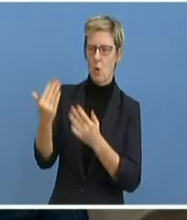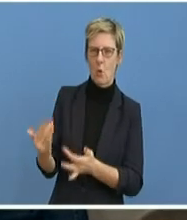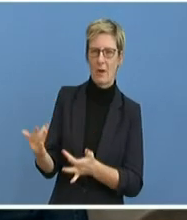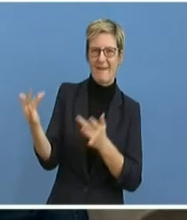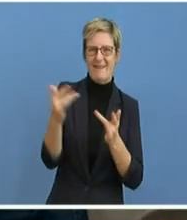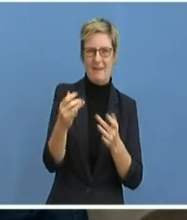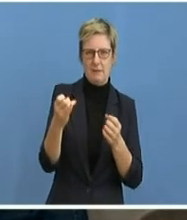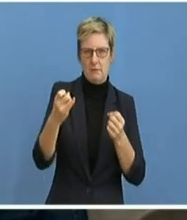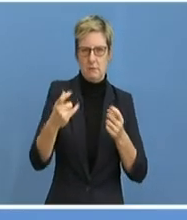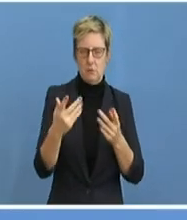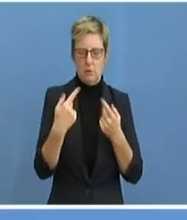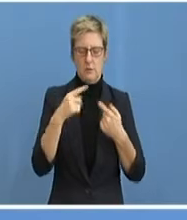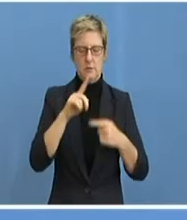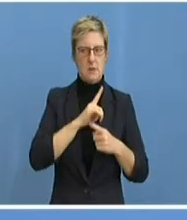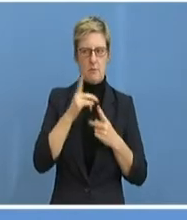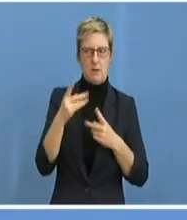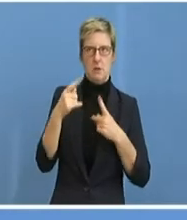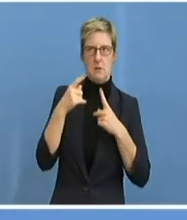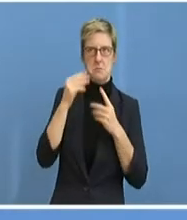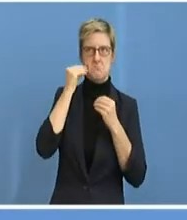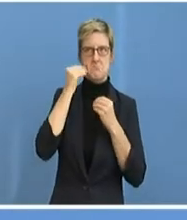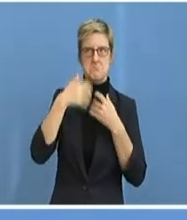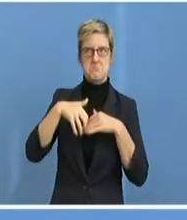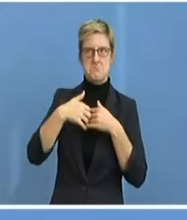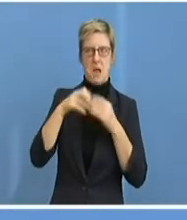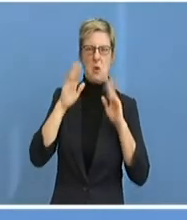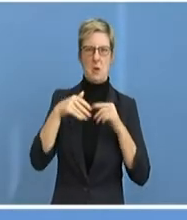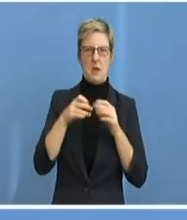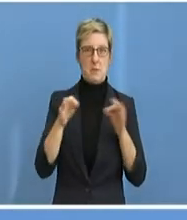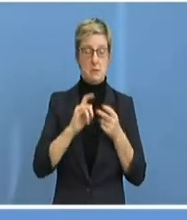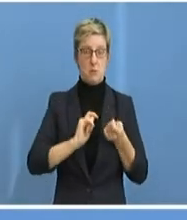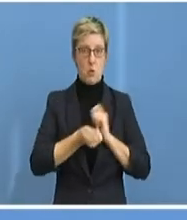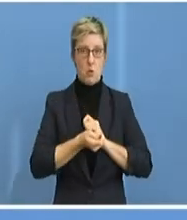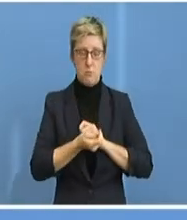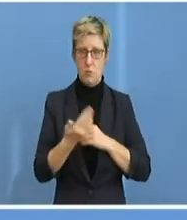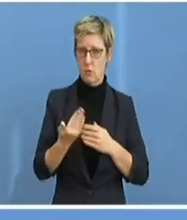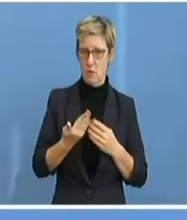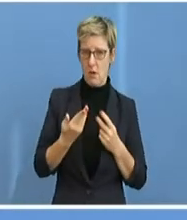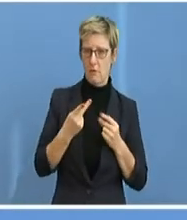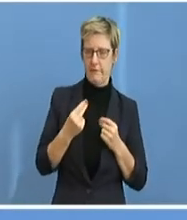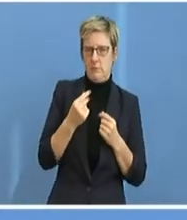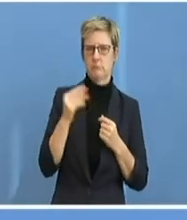politischen Beschlüssen? Ich habe versucht, Ihnen klarzumachen, warum